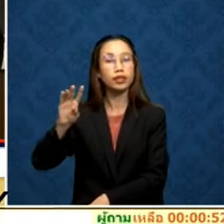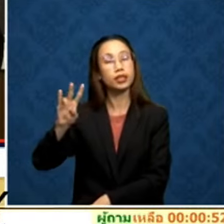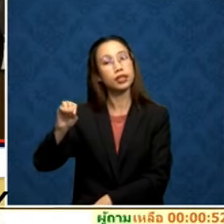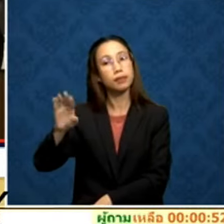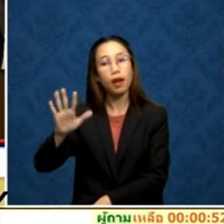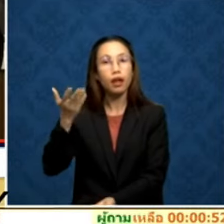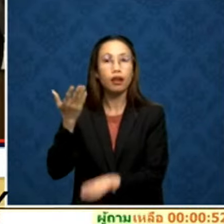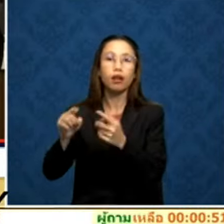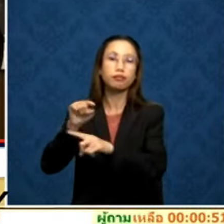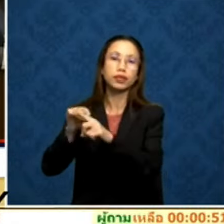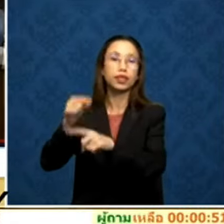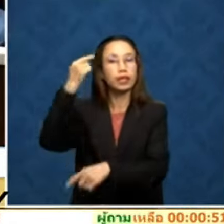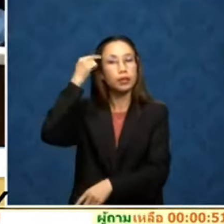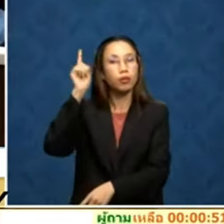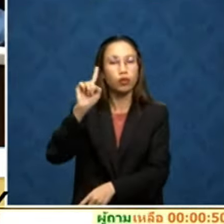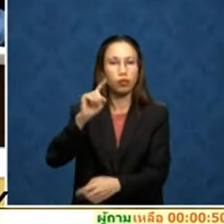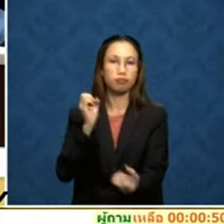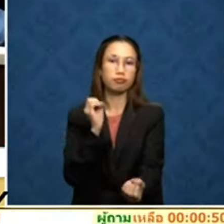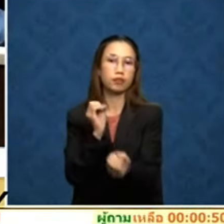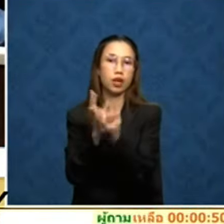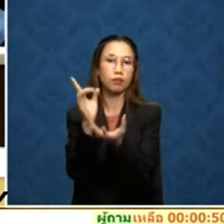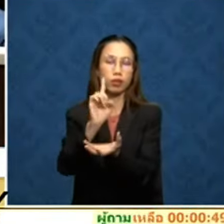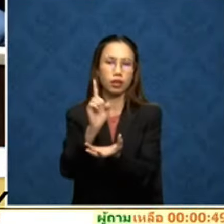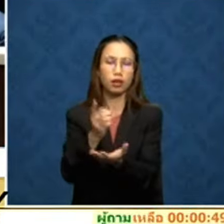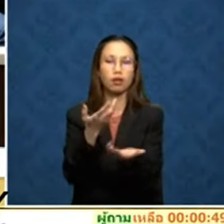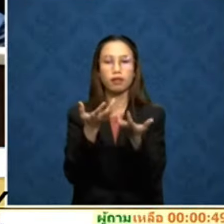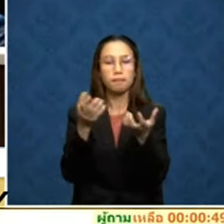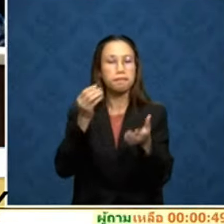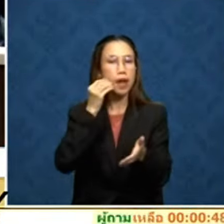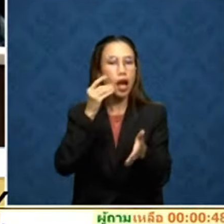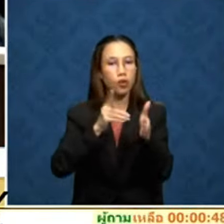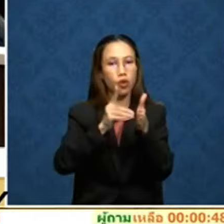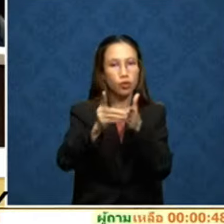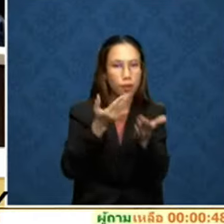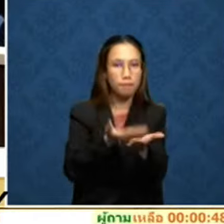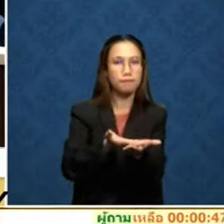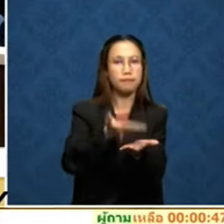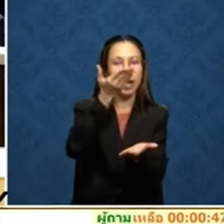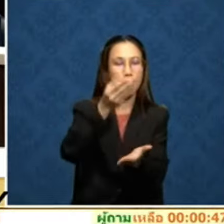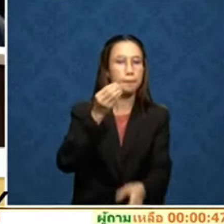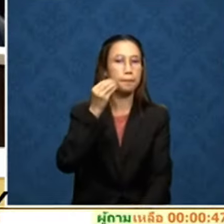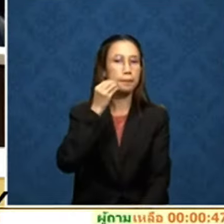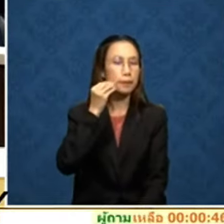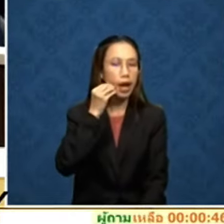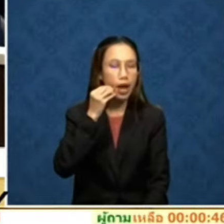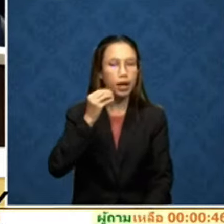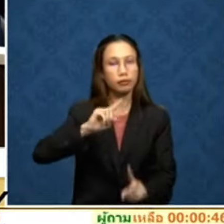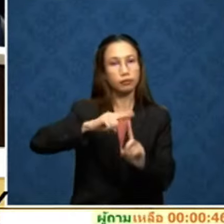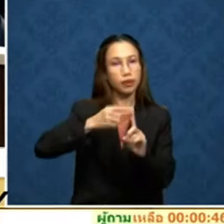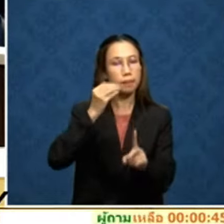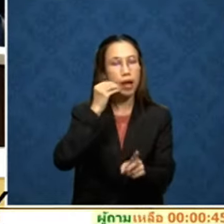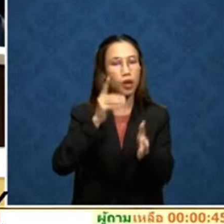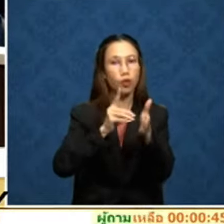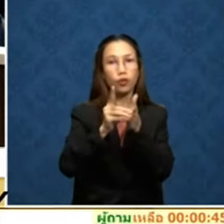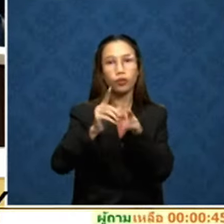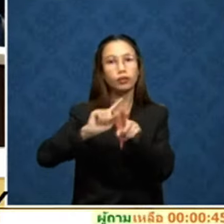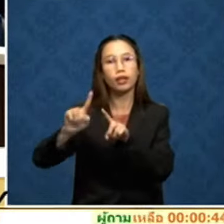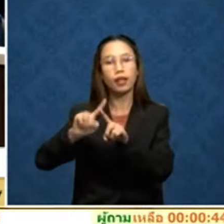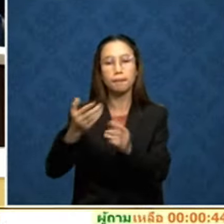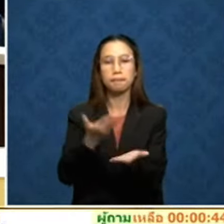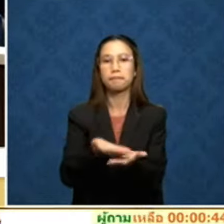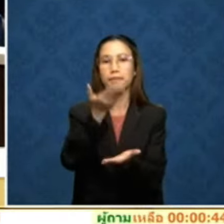ปผลกระทบที่มันจะเกิดขึ้นที่จะนำไปสู่ราคาอสังหาริมทรัพย์ที่จะแพงขึ้นทั้งบ้านที่อยู่อาศัยนะหรือว่าคอนโดมิเนียมเนี่ยแน่